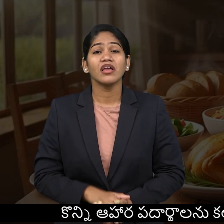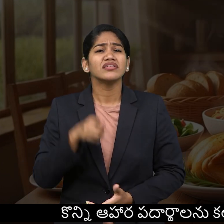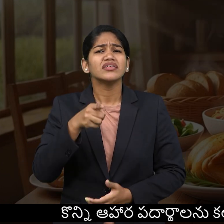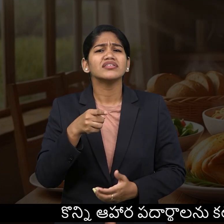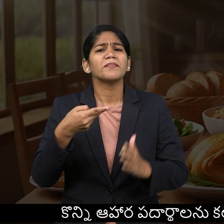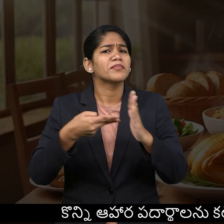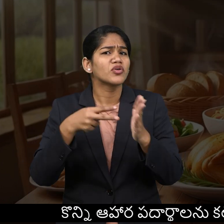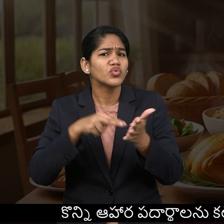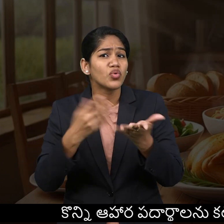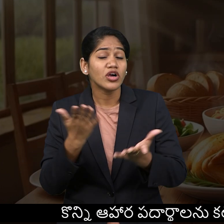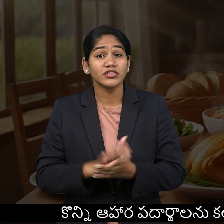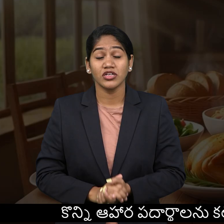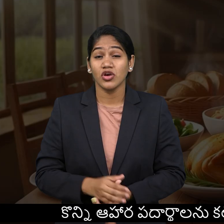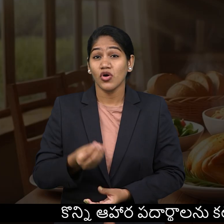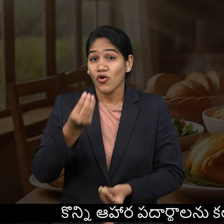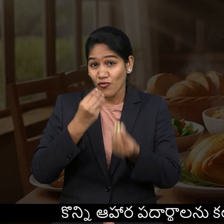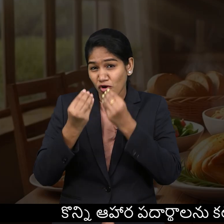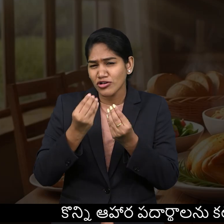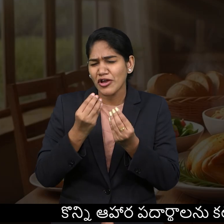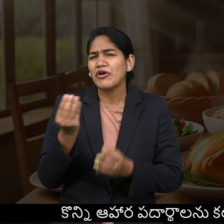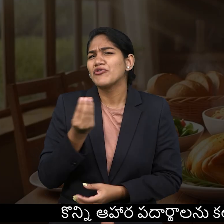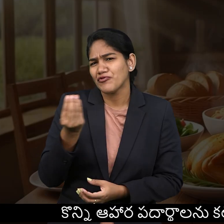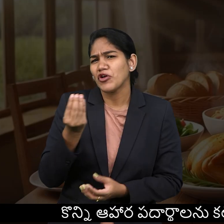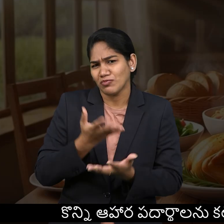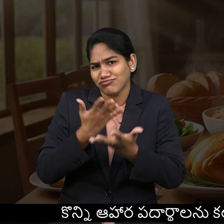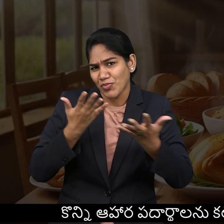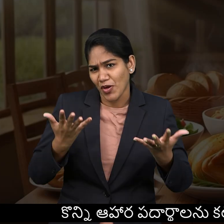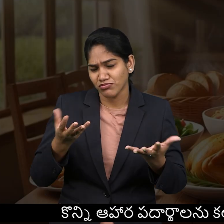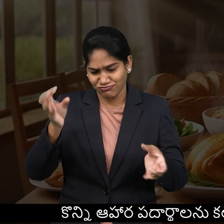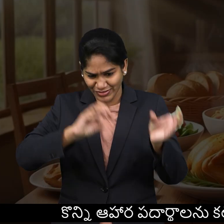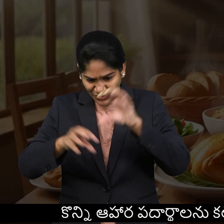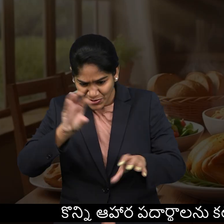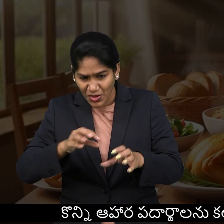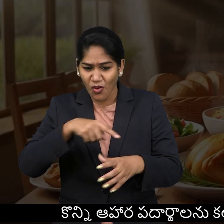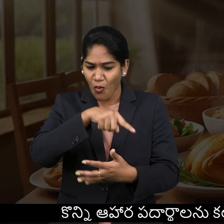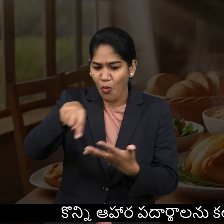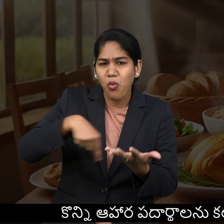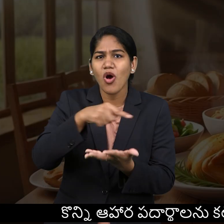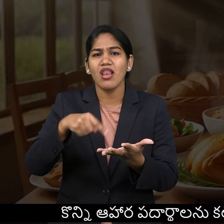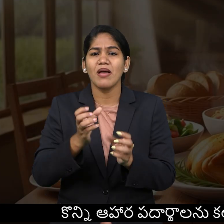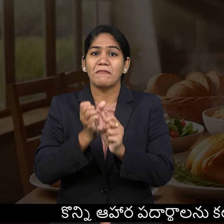కొన్ని ఆహార పదార్థాలను కలిపి ఒక నిర్దిష్ట వంటకం తయారు చేస్తారు.